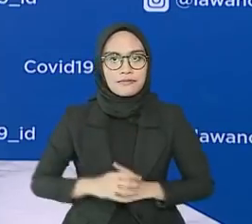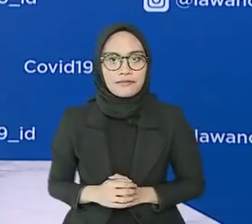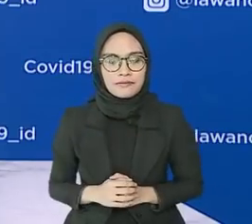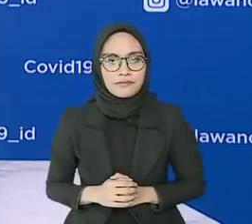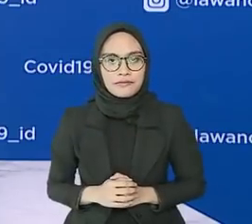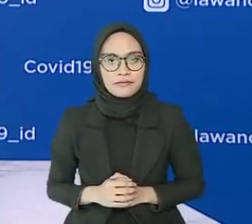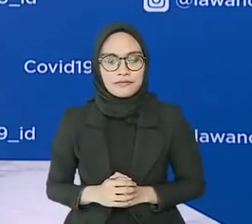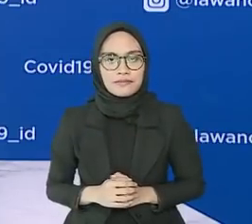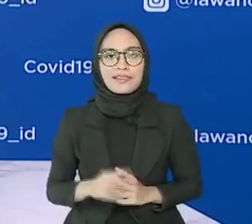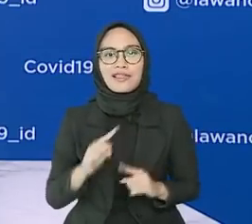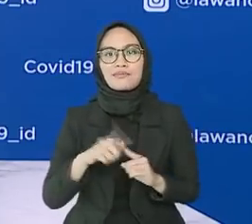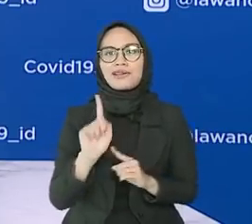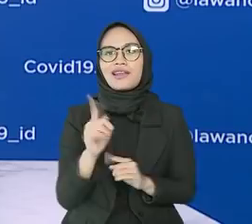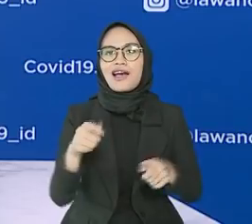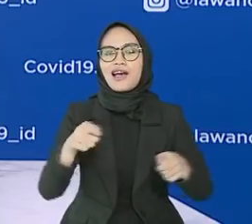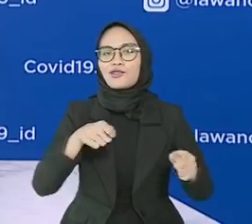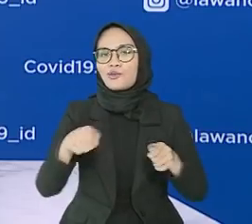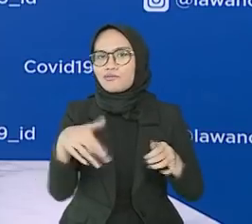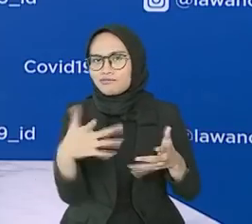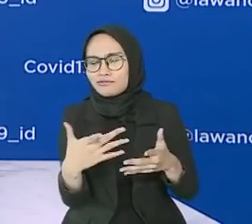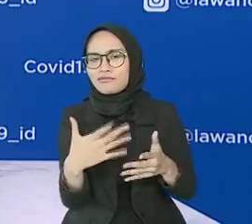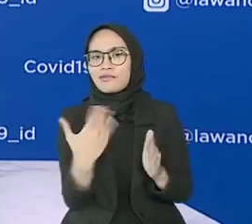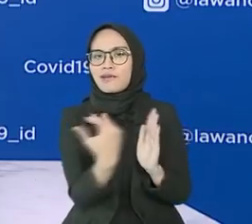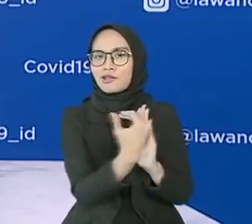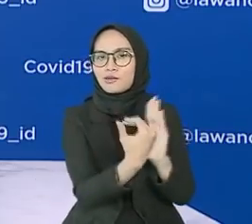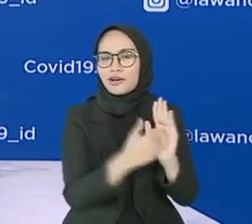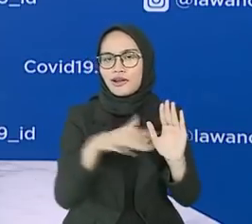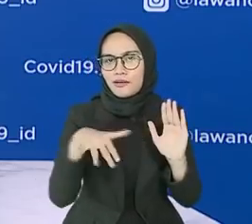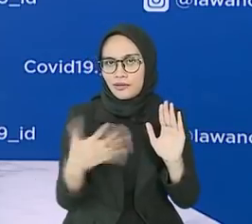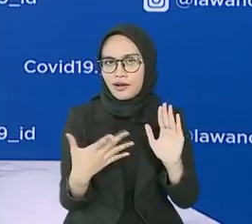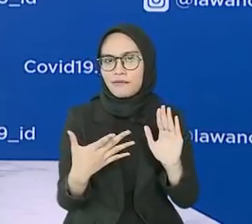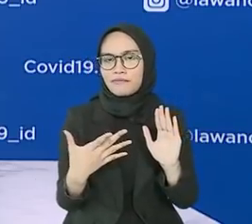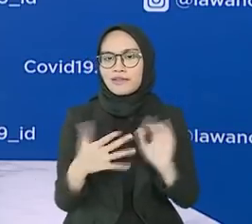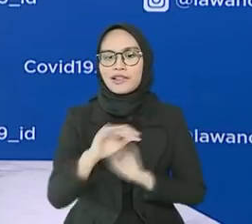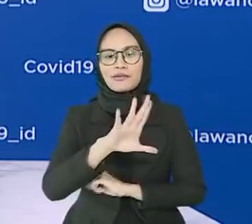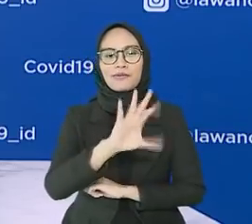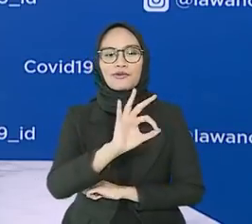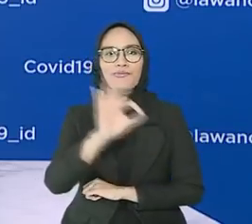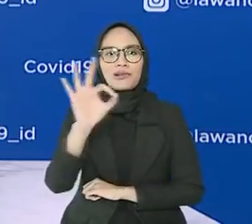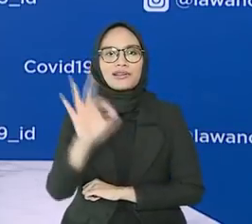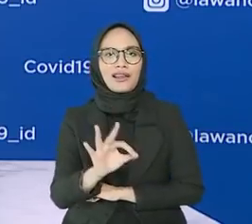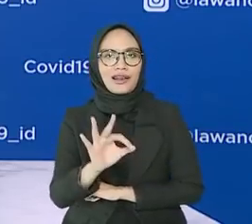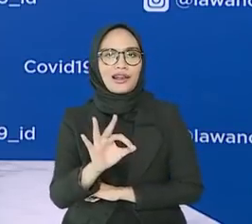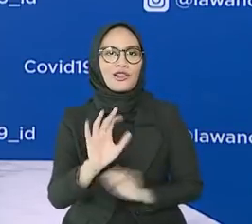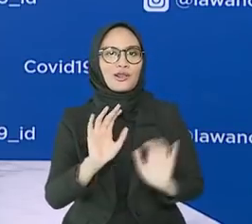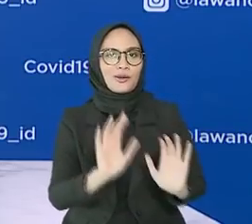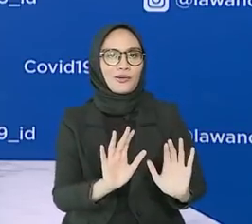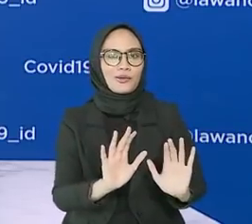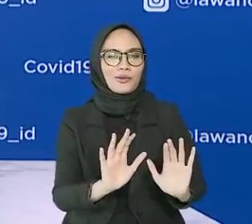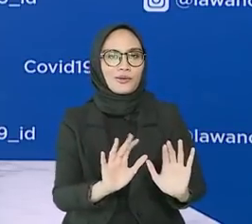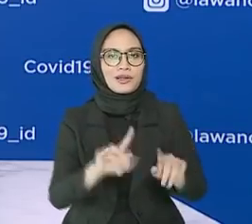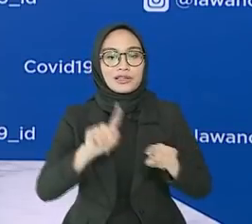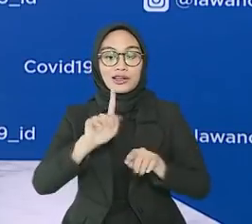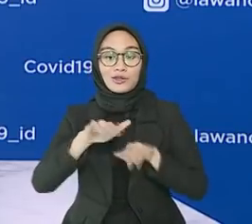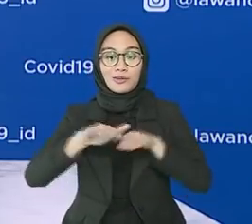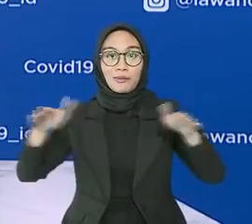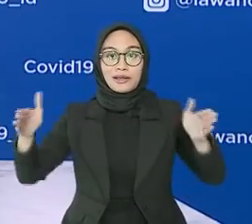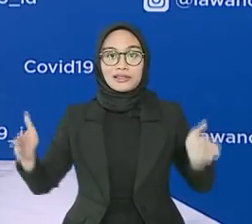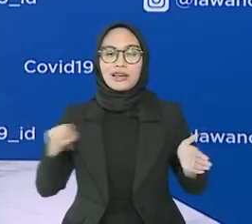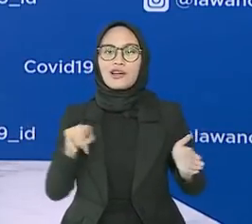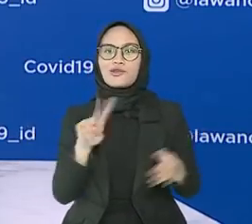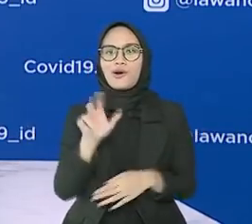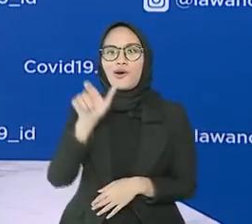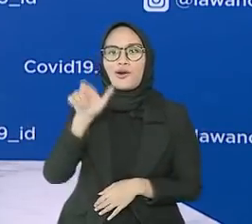take-away dengan pengaturan maksimal kapasitas dine-in adalah 50% dan 2 orang per meja,